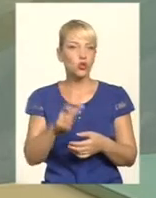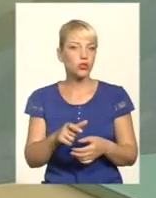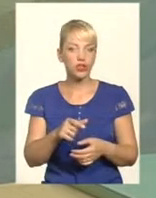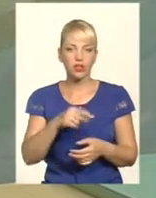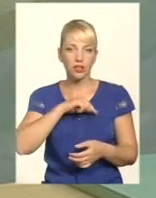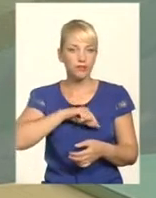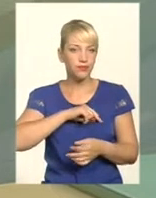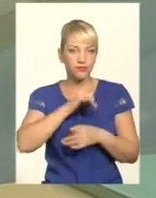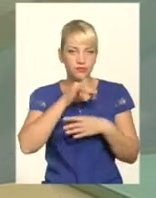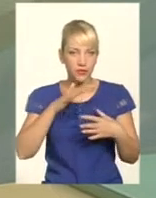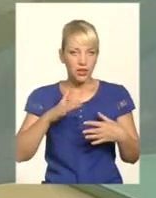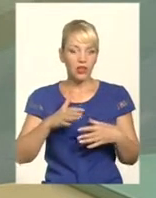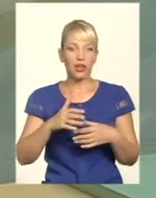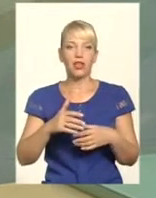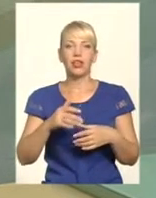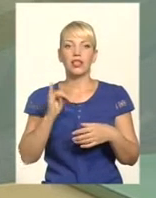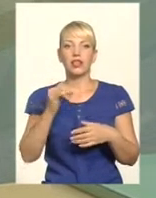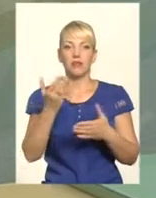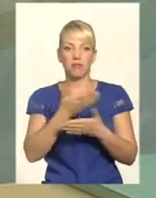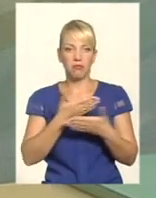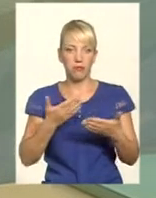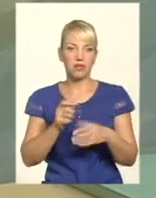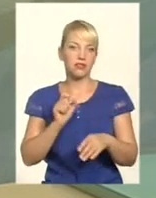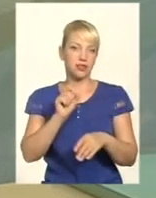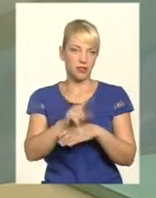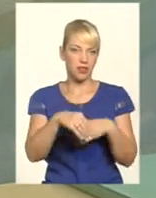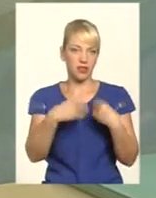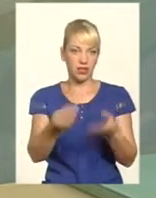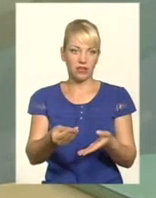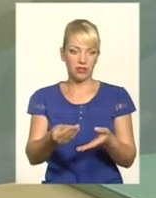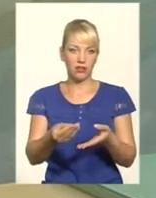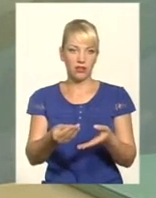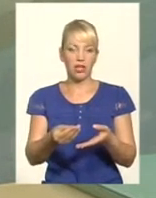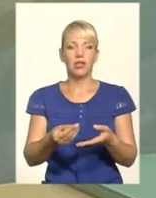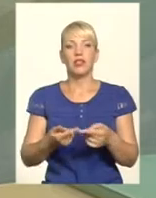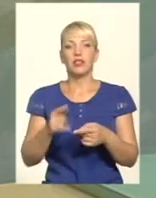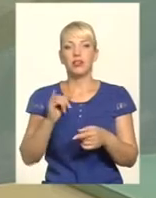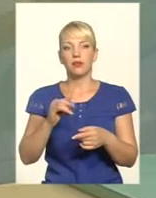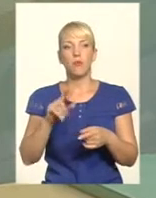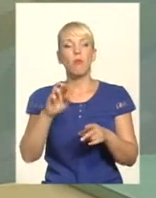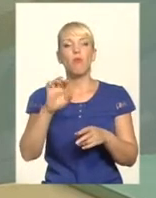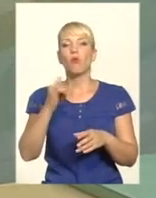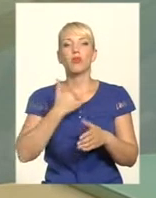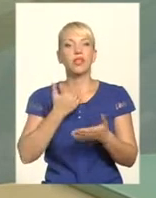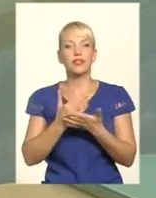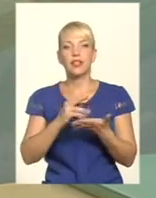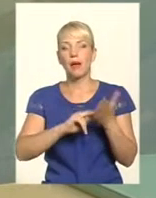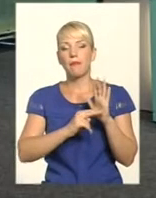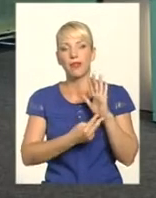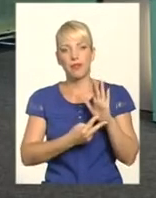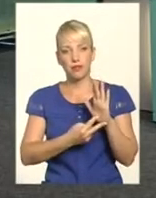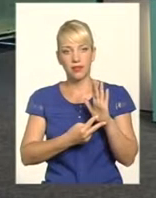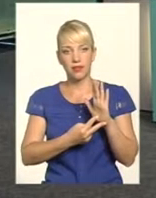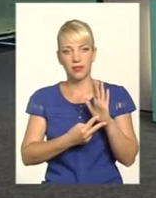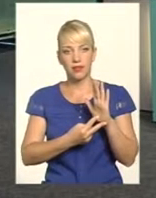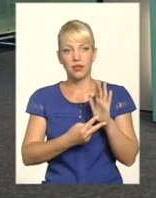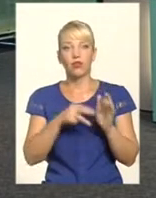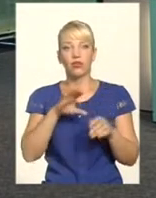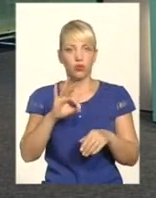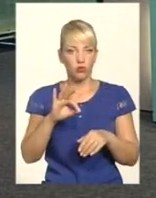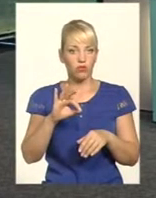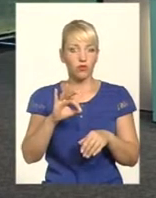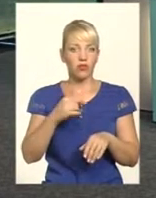бар'єр, а ми тільки поставимо, бо в нас є там план до двору, да, показники, і відправимо туди, я вам скажу, що це